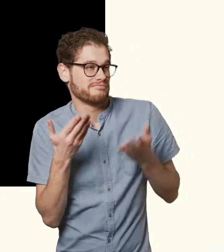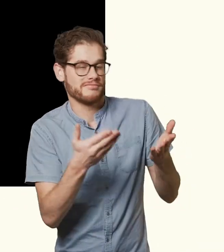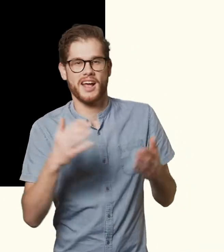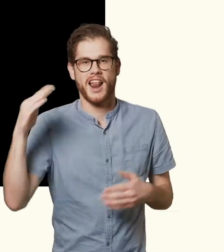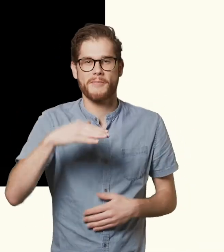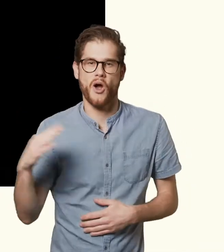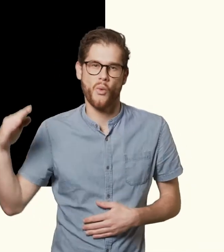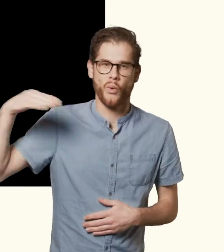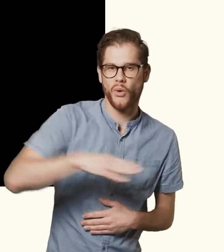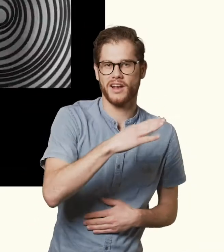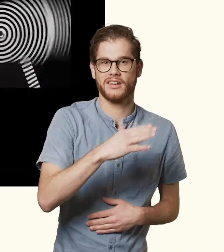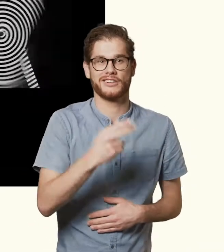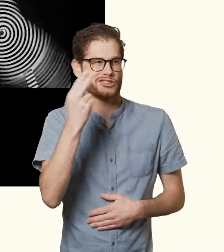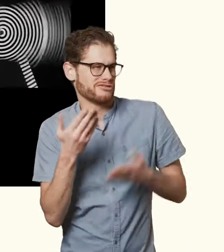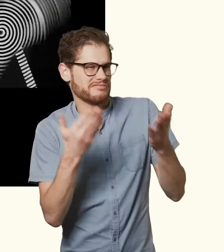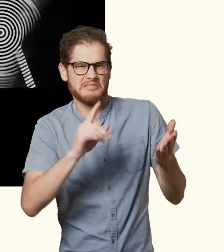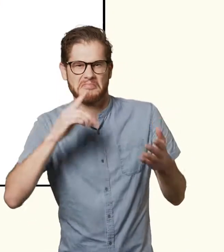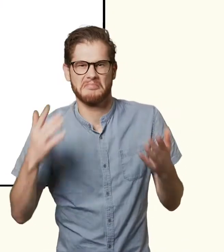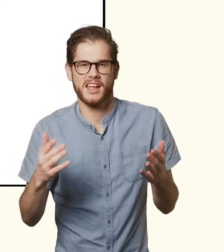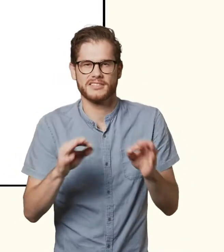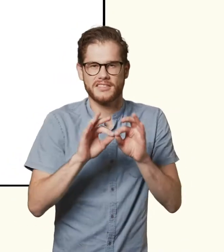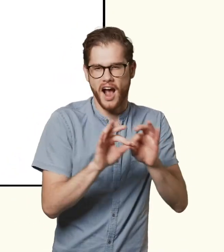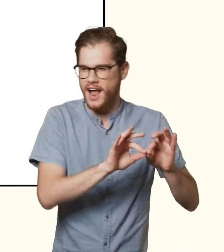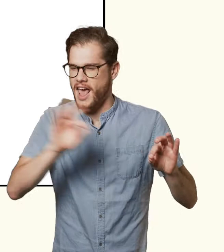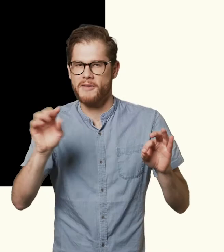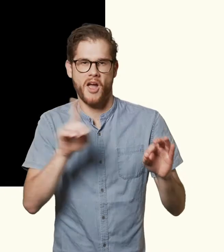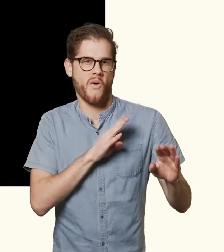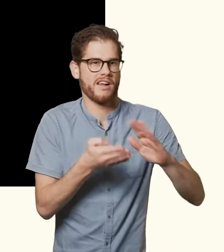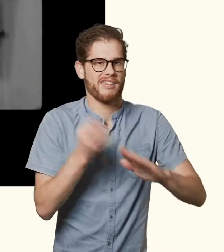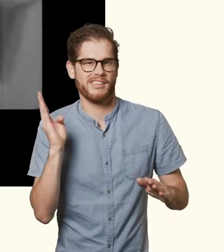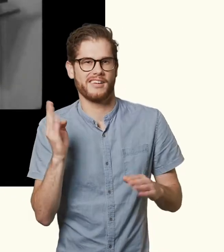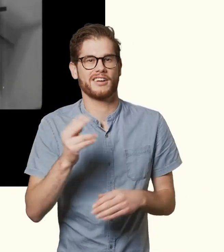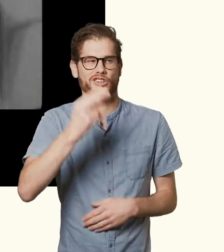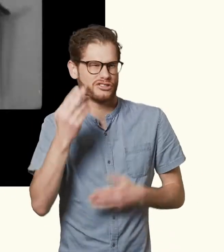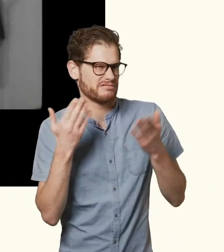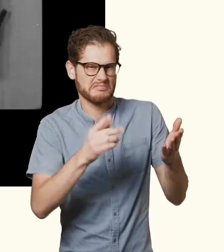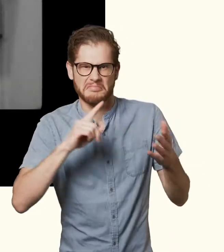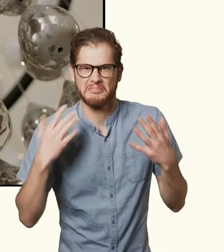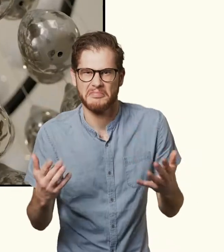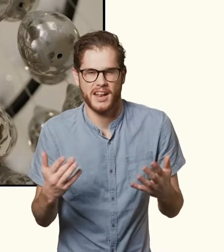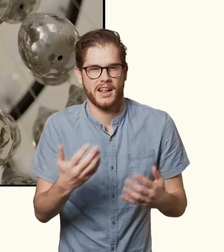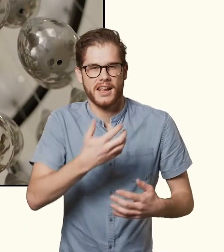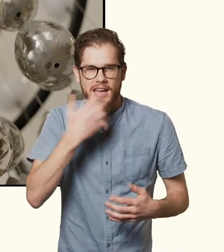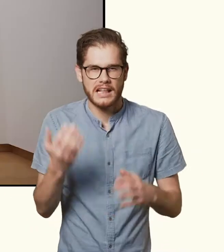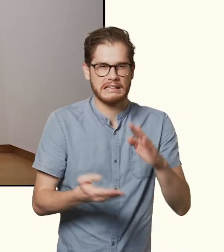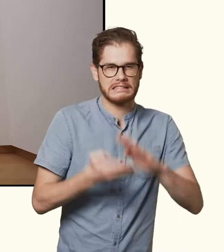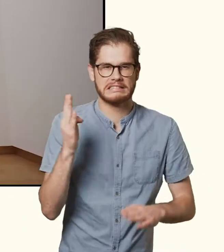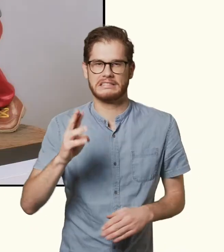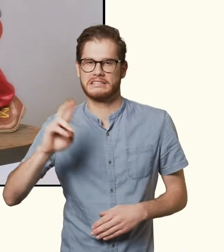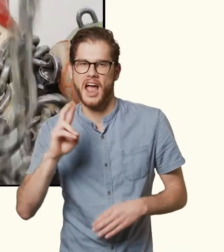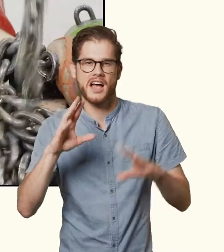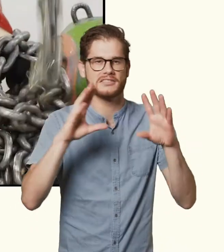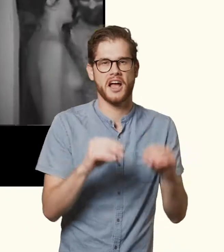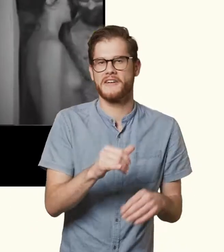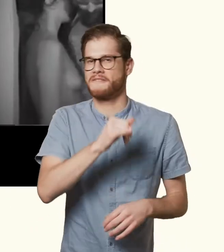een glijbaan afroetje. Hier is kunst strakke lijnen, maar ook buiten de lijntjes. Hier is kunst lelijk,